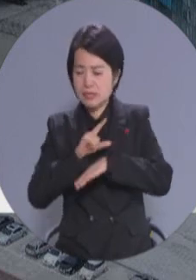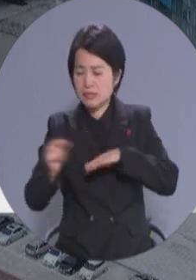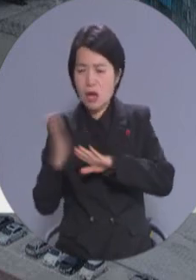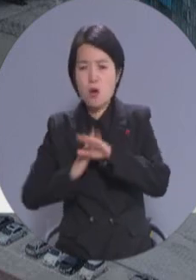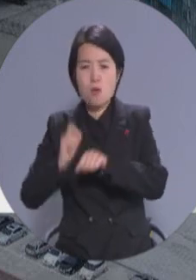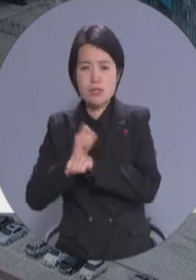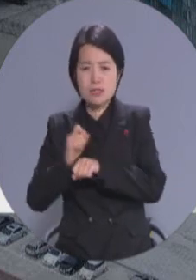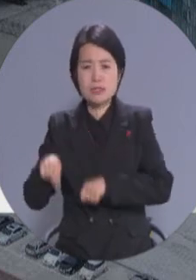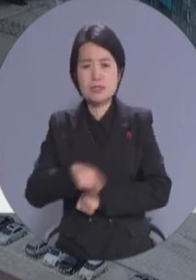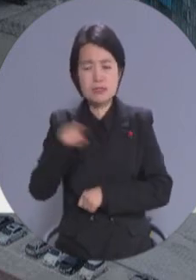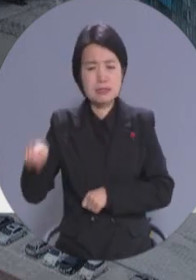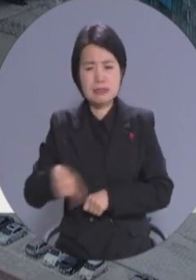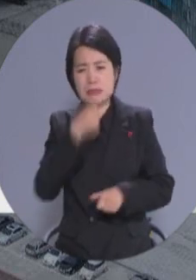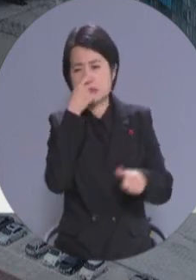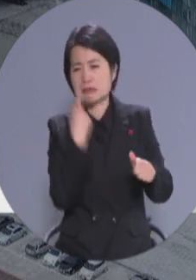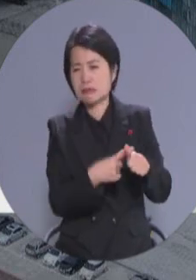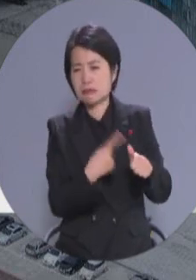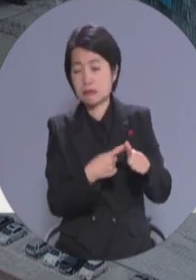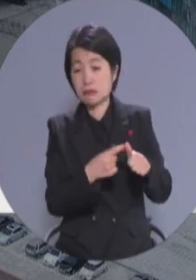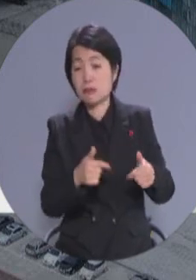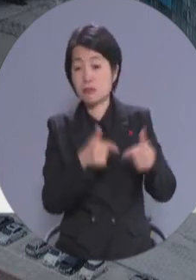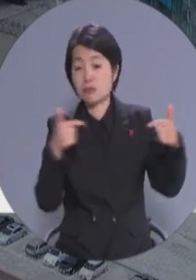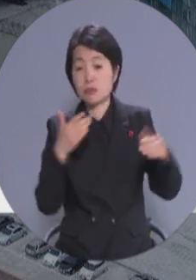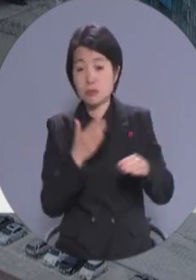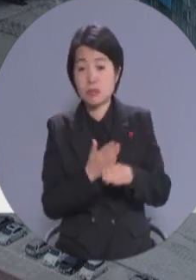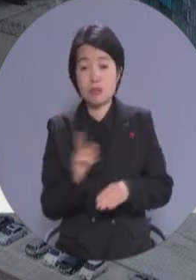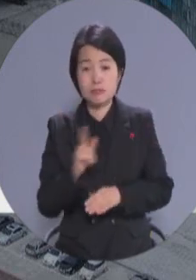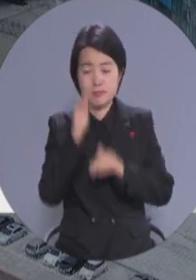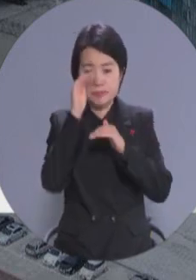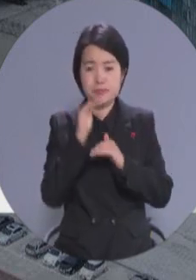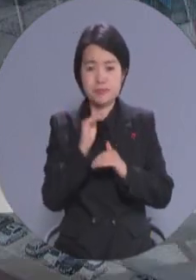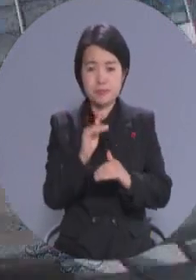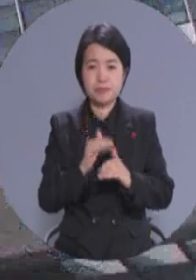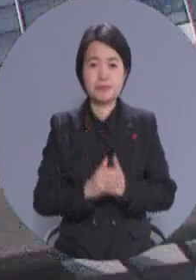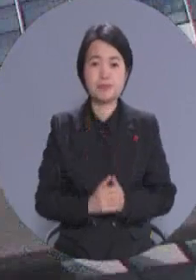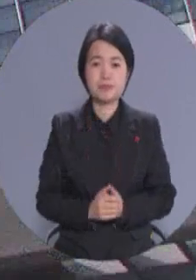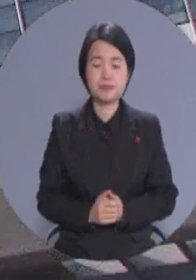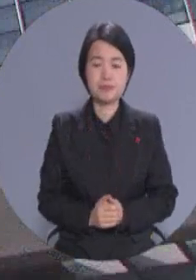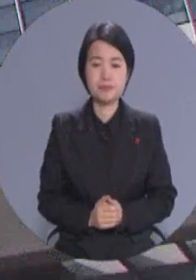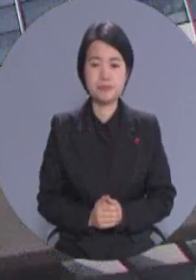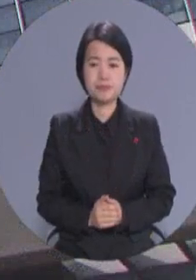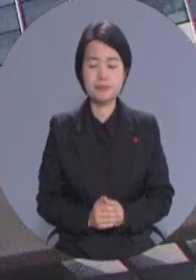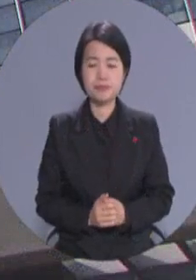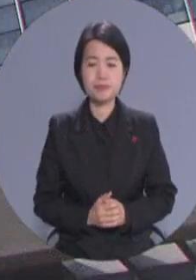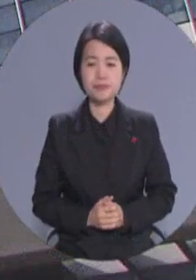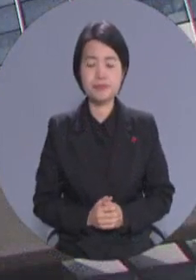공직 사회 내에서 커지고 있습니다 유민호 기자입니다